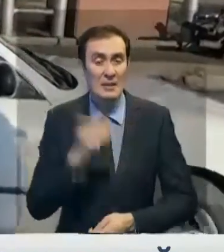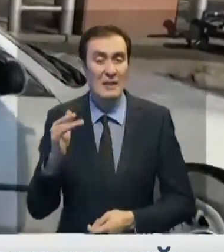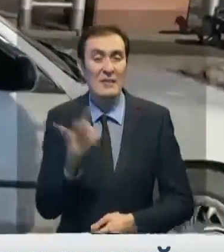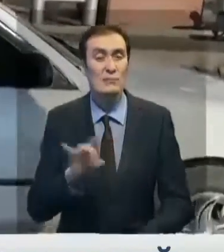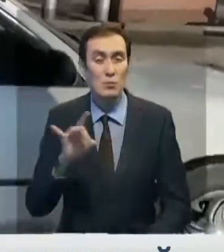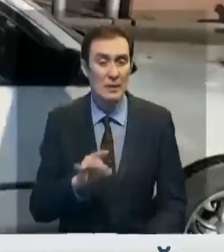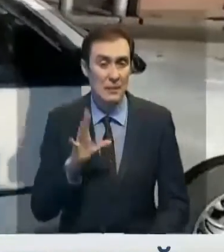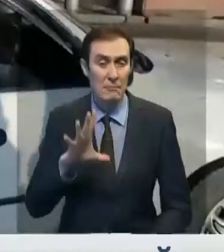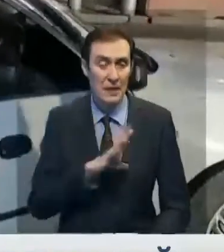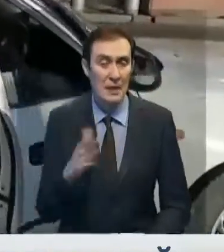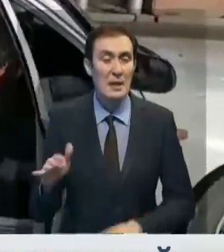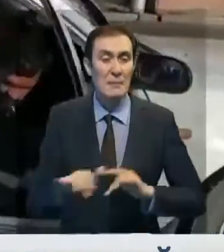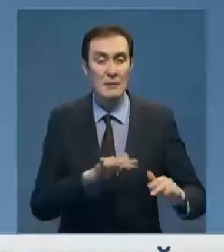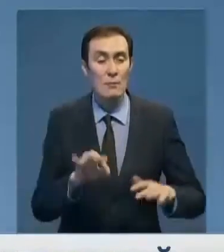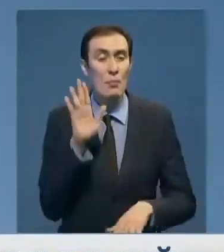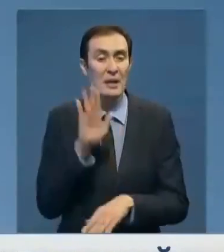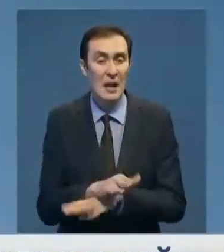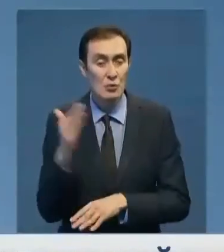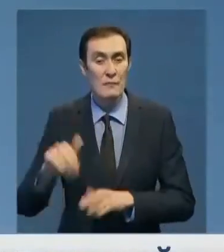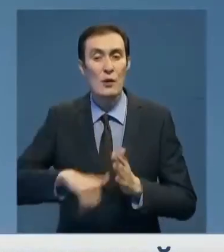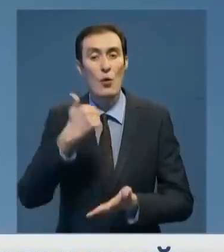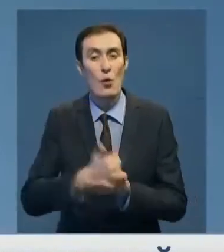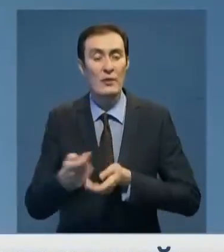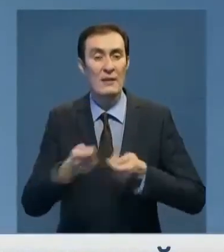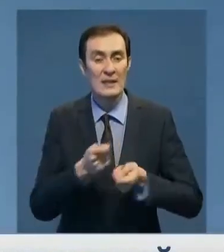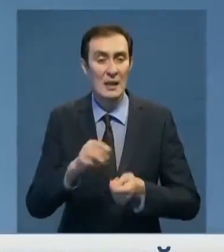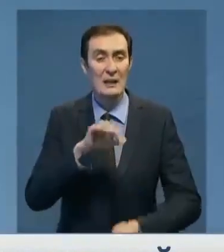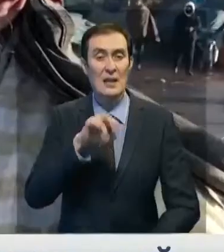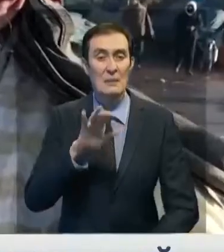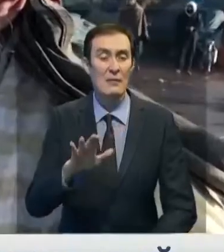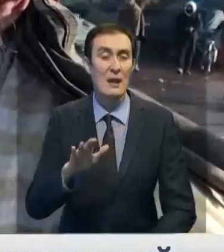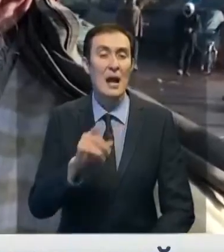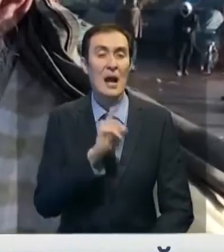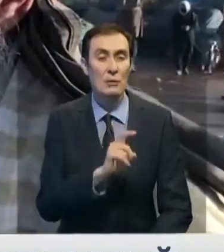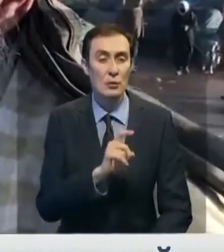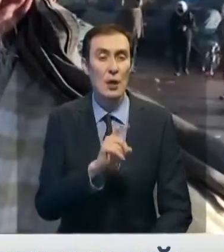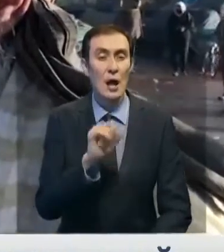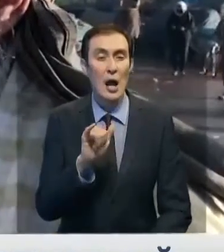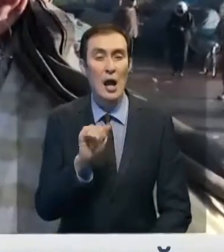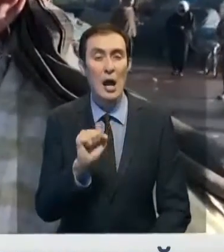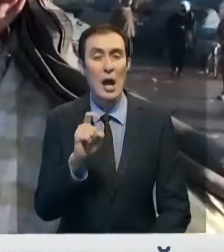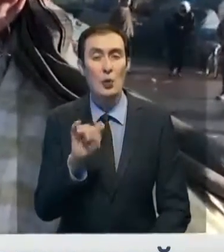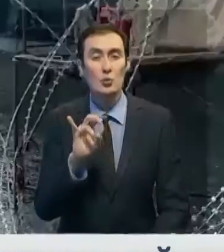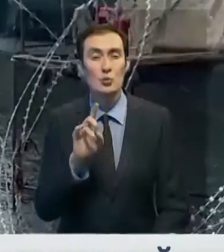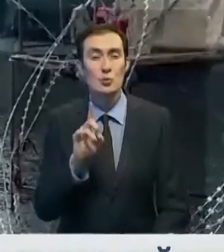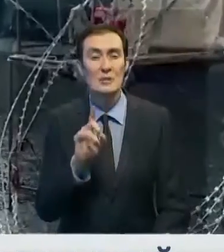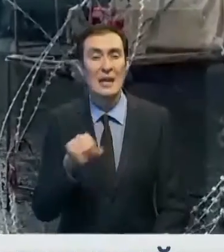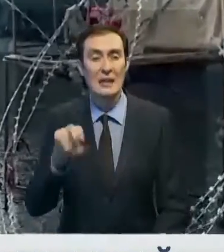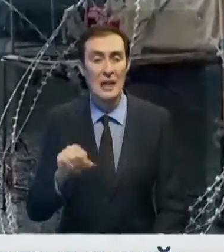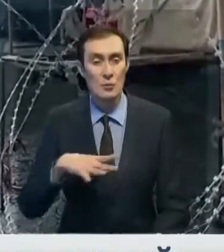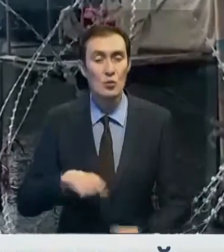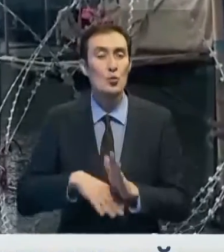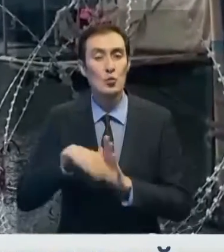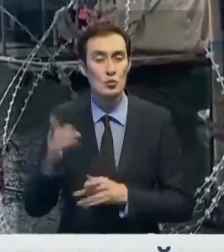масштабными в кадровой политике республики. Они проведены по приказу верховного лидера талибов Хайбатуллы Ахунзады и призваны